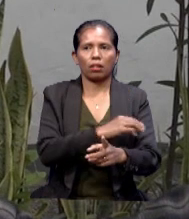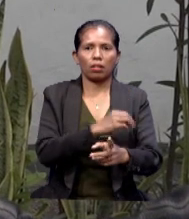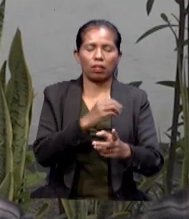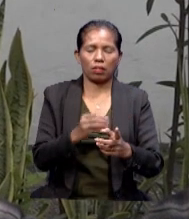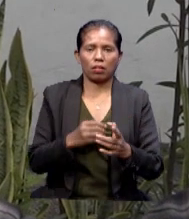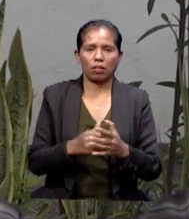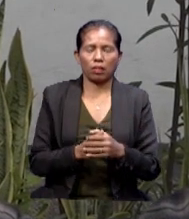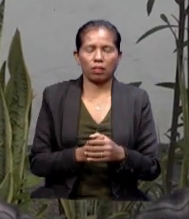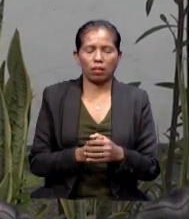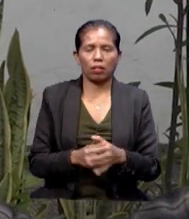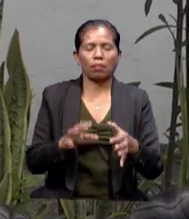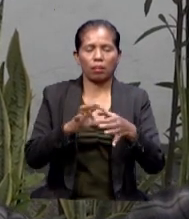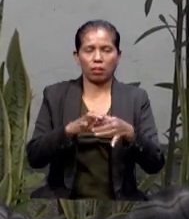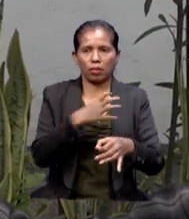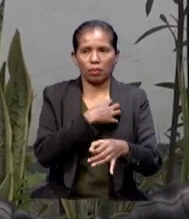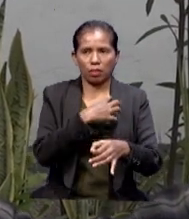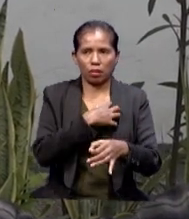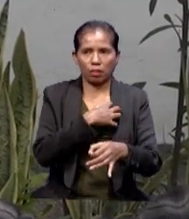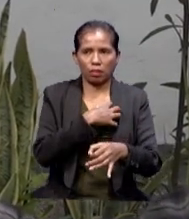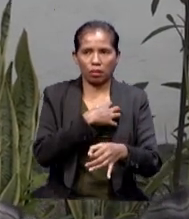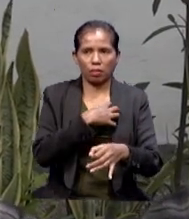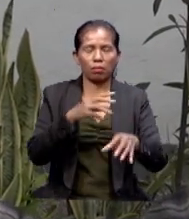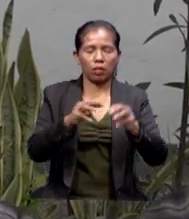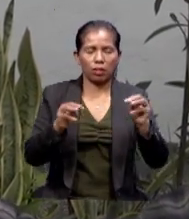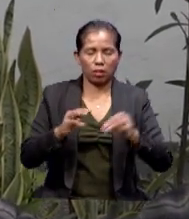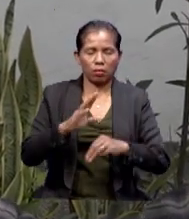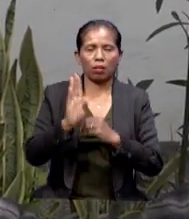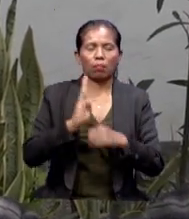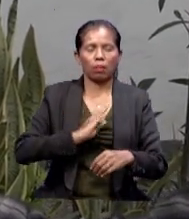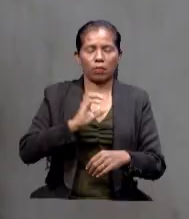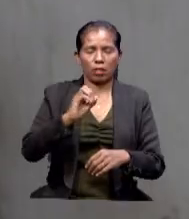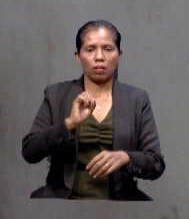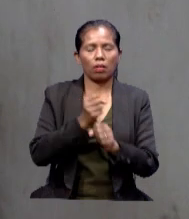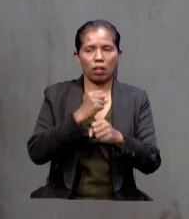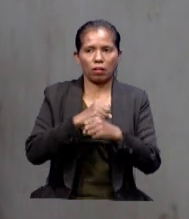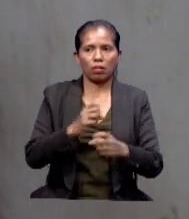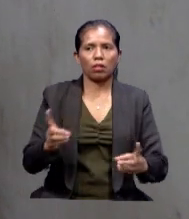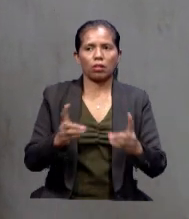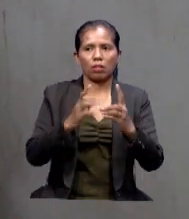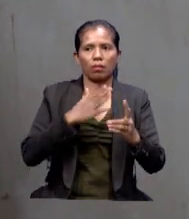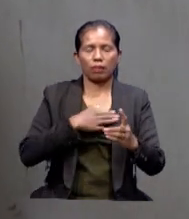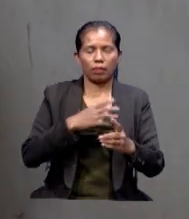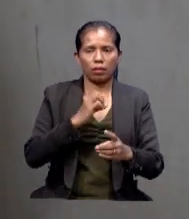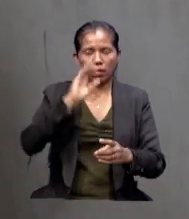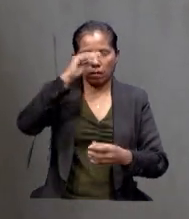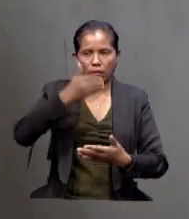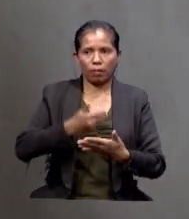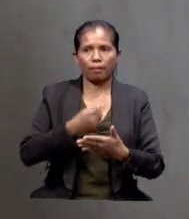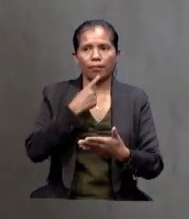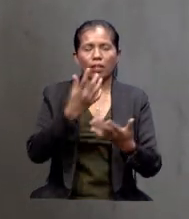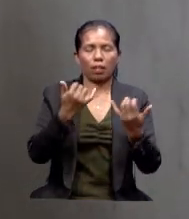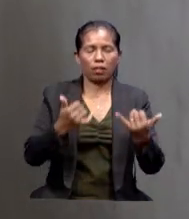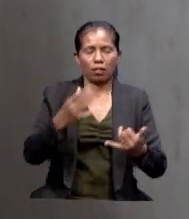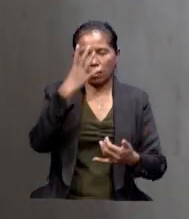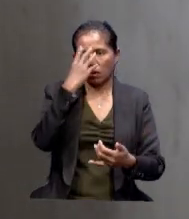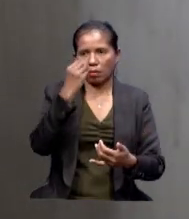maka membru polisia PNTL munisipiu Bobonaru nia halo hasur haunia wan ne. Vítima Cristiano Emanuel dadaune baixa